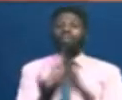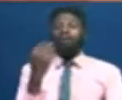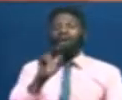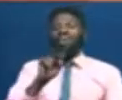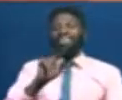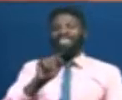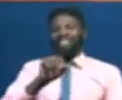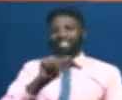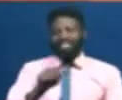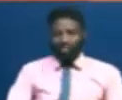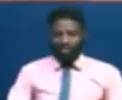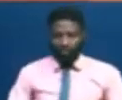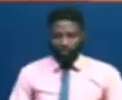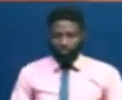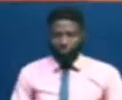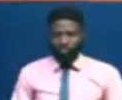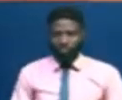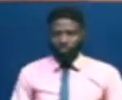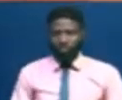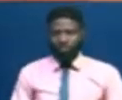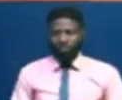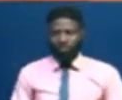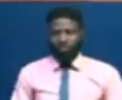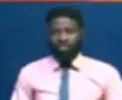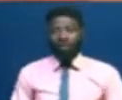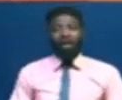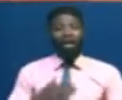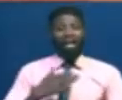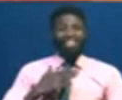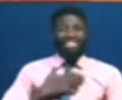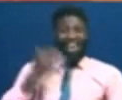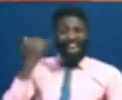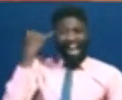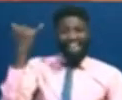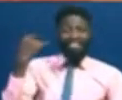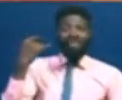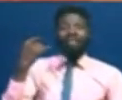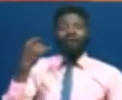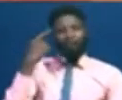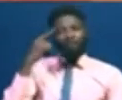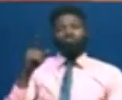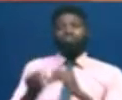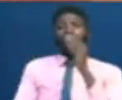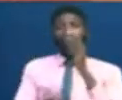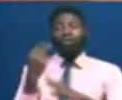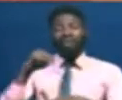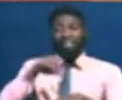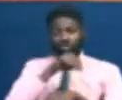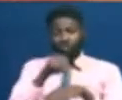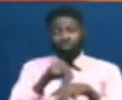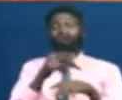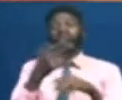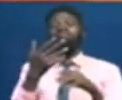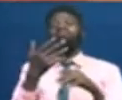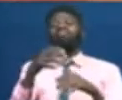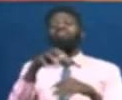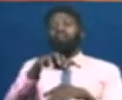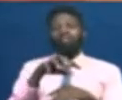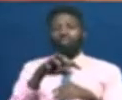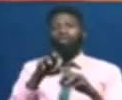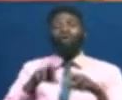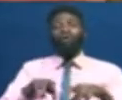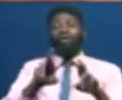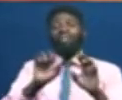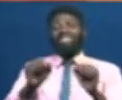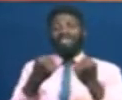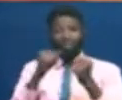Mawazo yetu yalikuwa nini? Ndio kufomiwe National Transport Road Safety Authority. Mawazo yetu ilikuwa